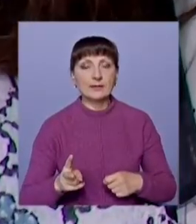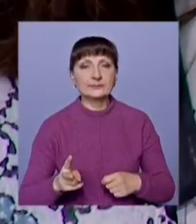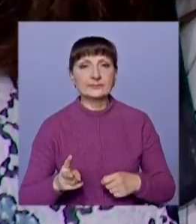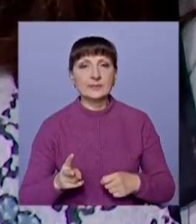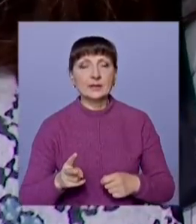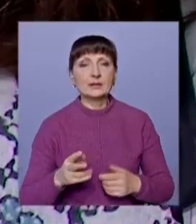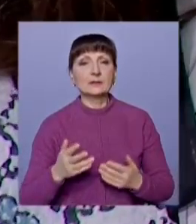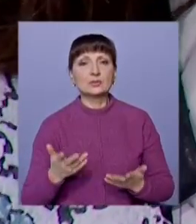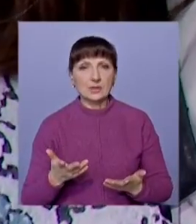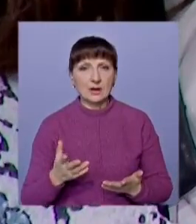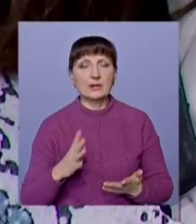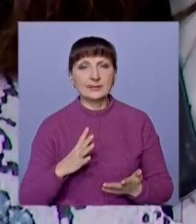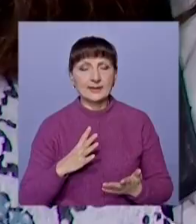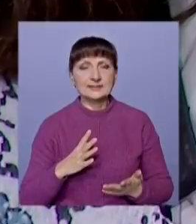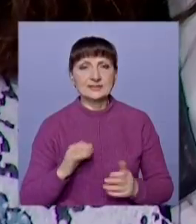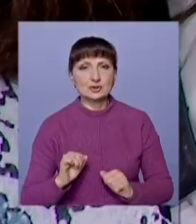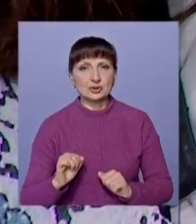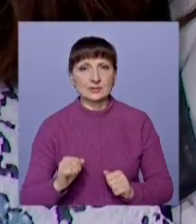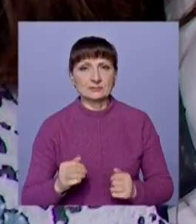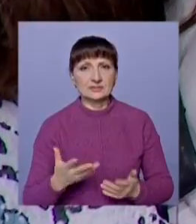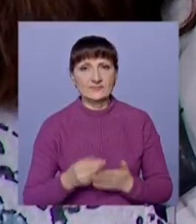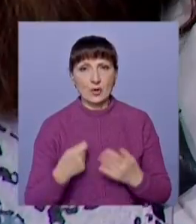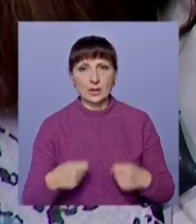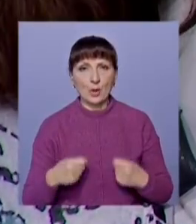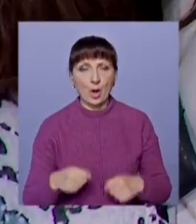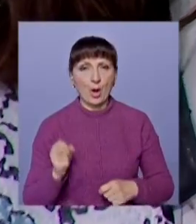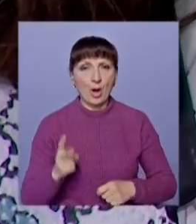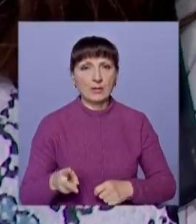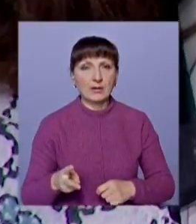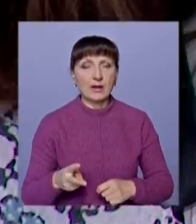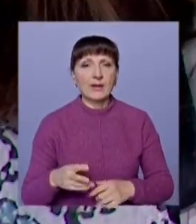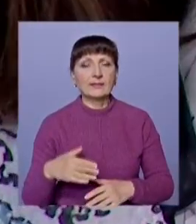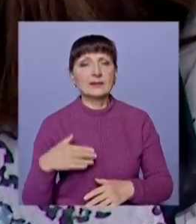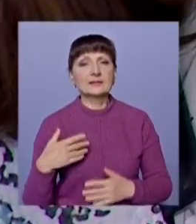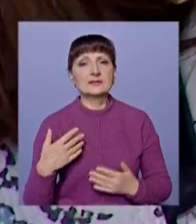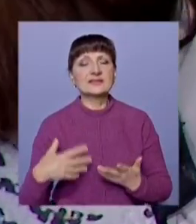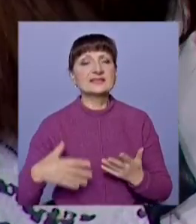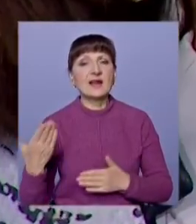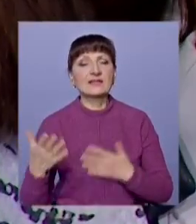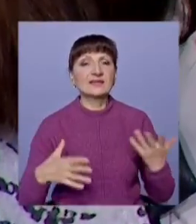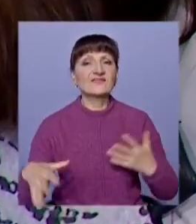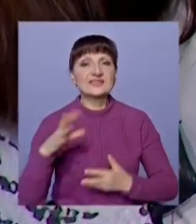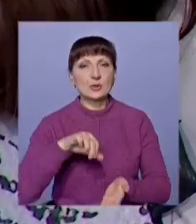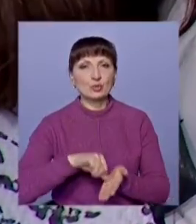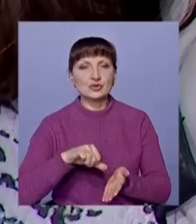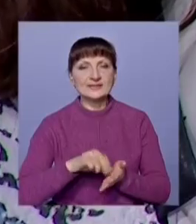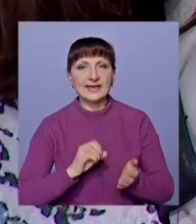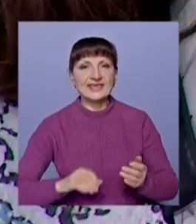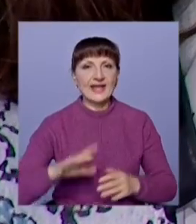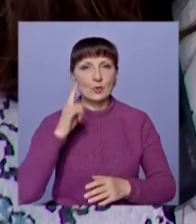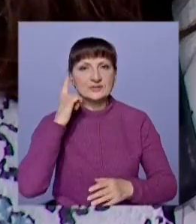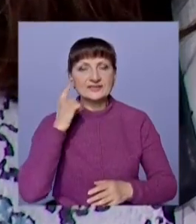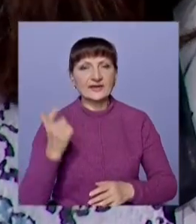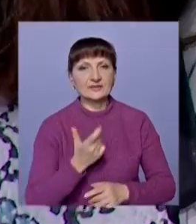они звучат пока все еще, как и со стороны, в принципе, со стороны всех, наверное, участников Евразийского экономического